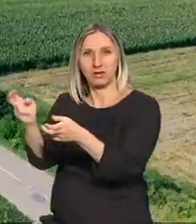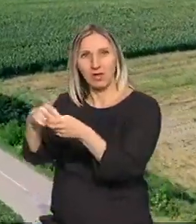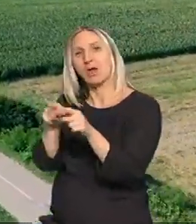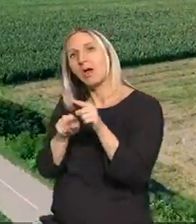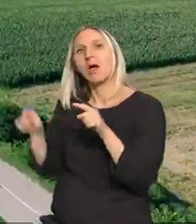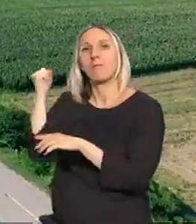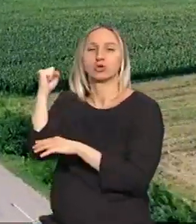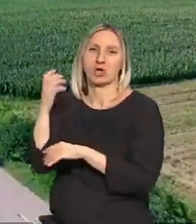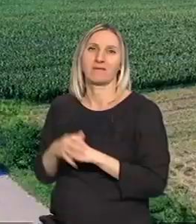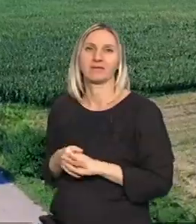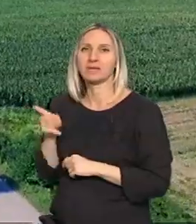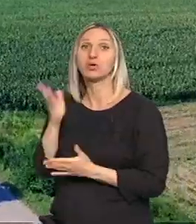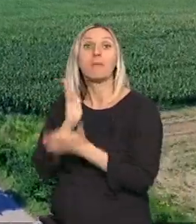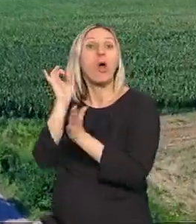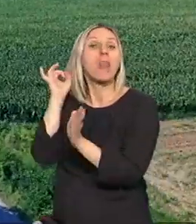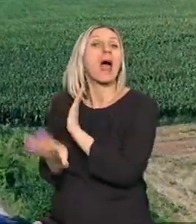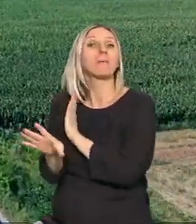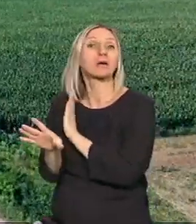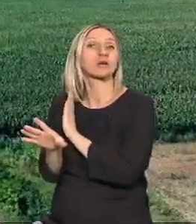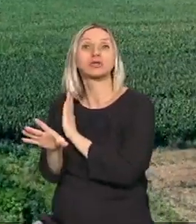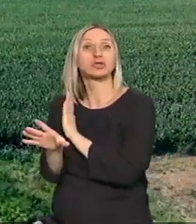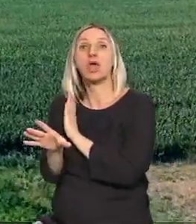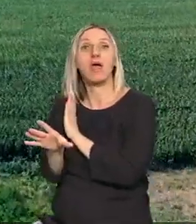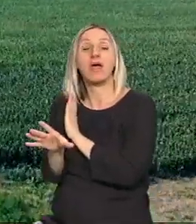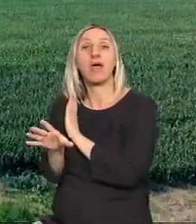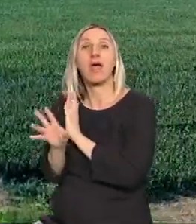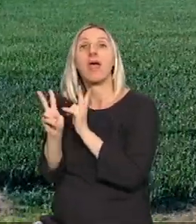bio najbrži odlazak u Beograd.